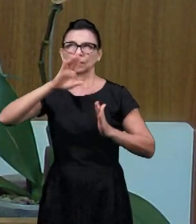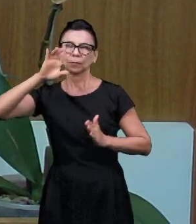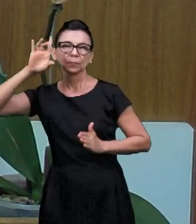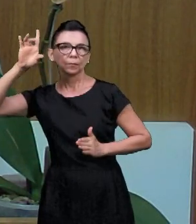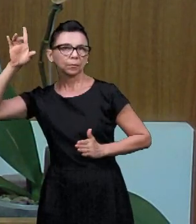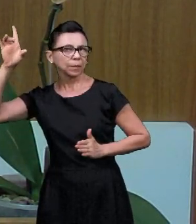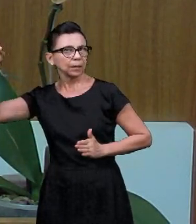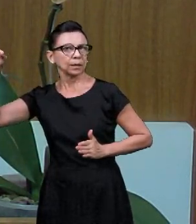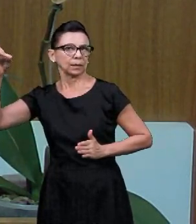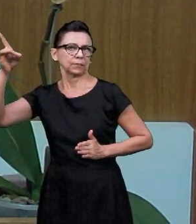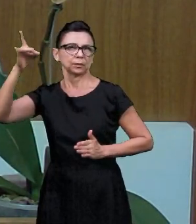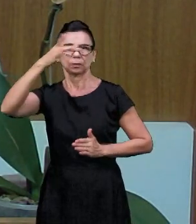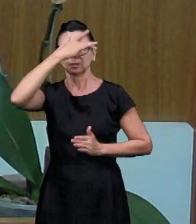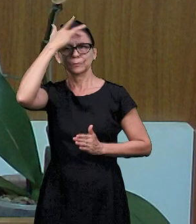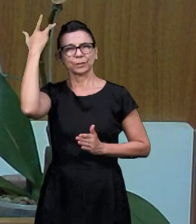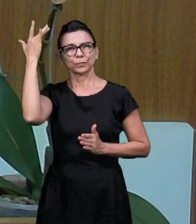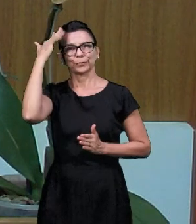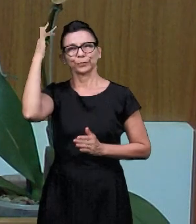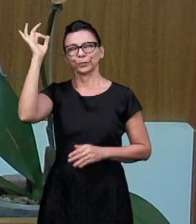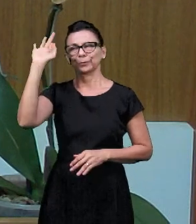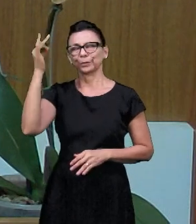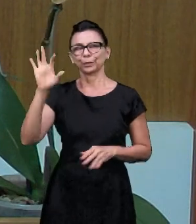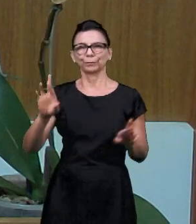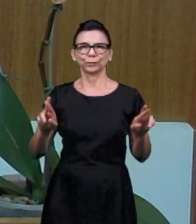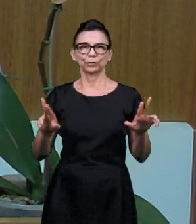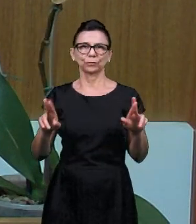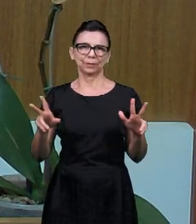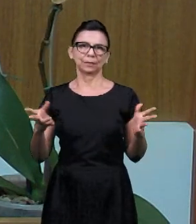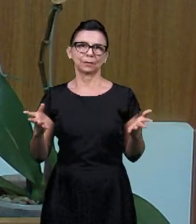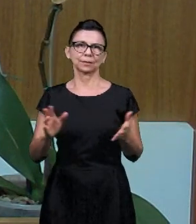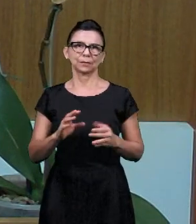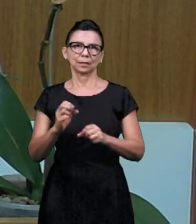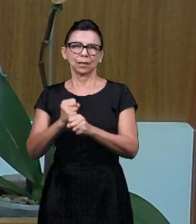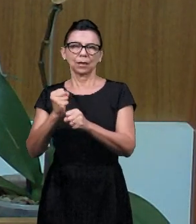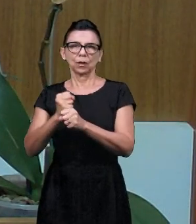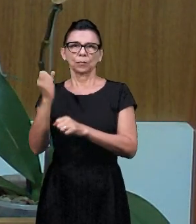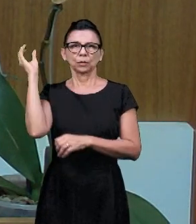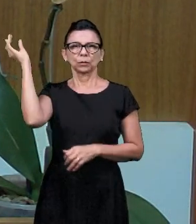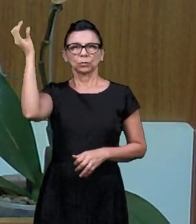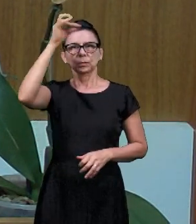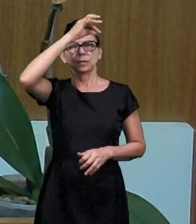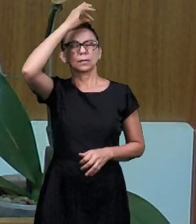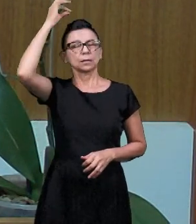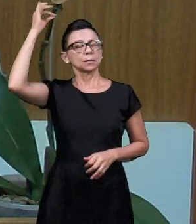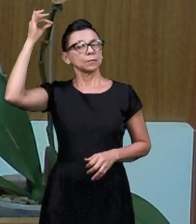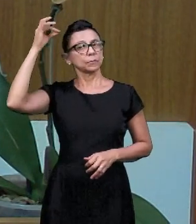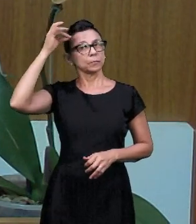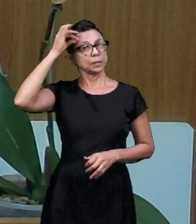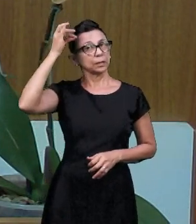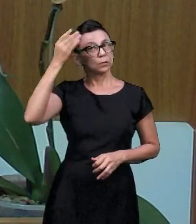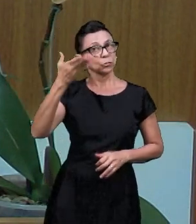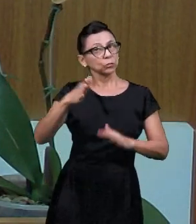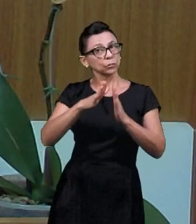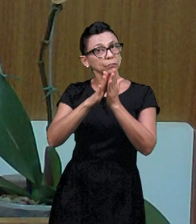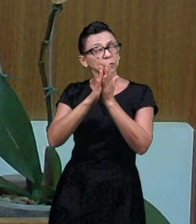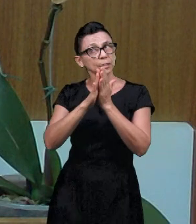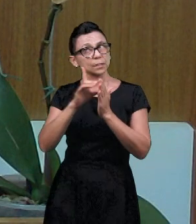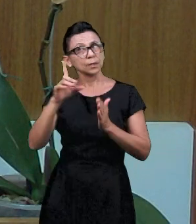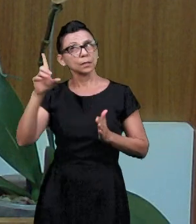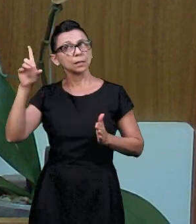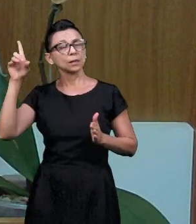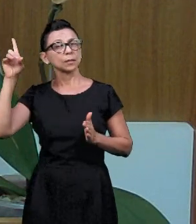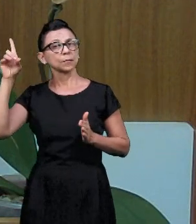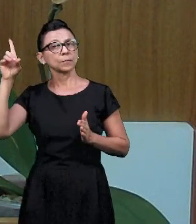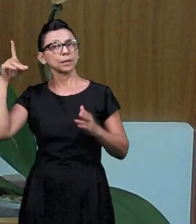différence de l'œuvre de l'esprit. Quand on prend la parole de l'esprit, et on va savoir quelle est sa signification. Sur